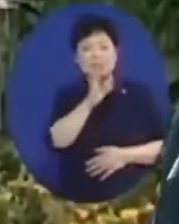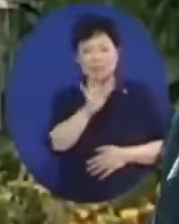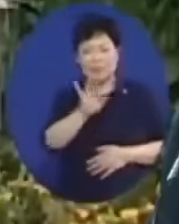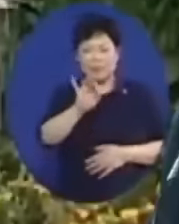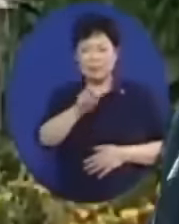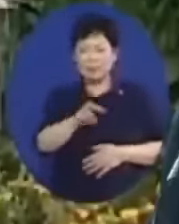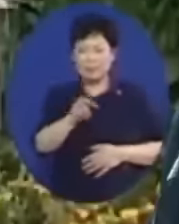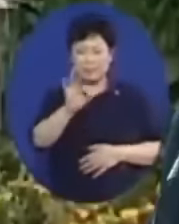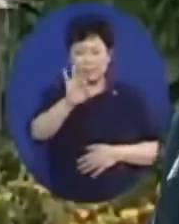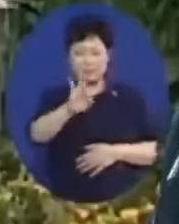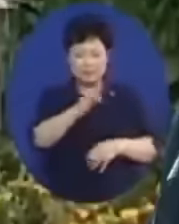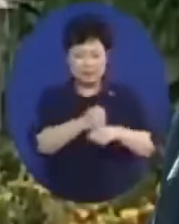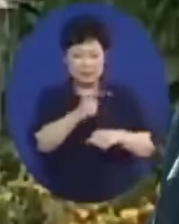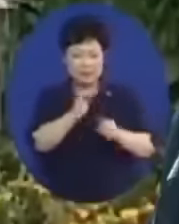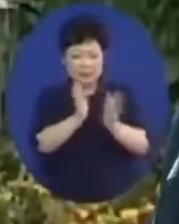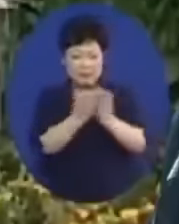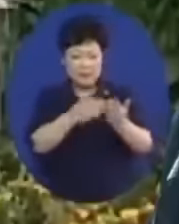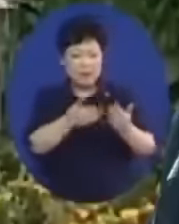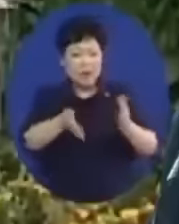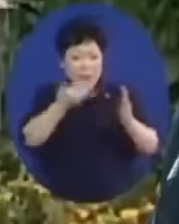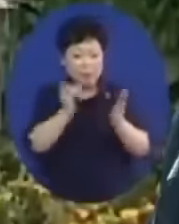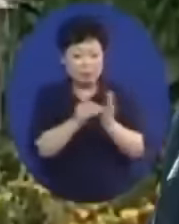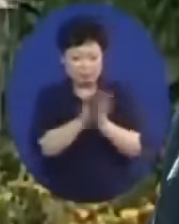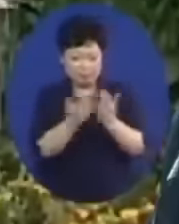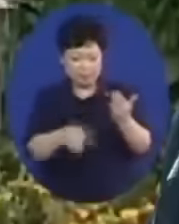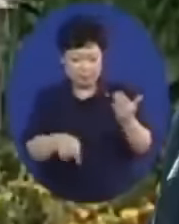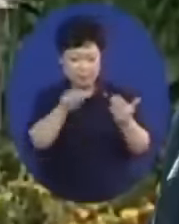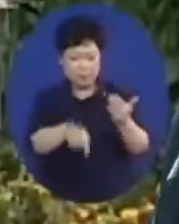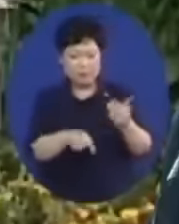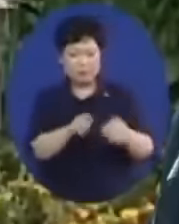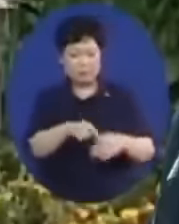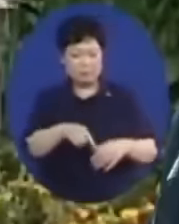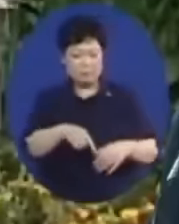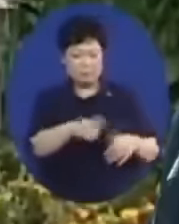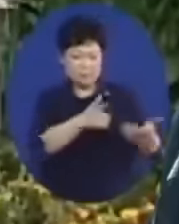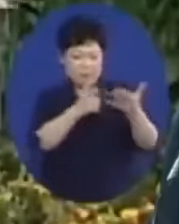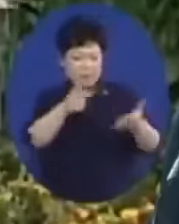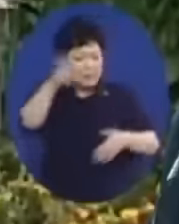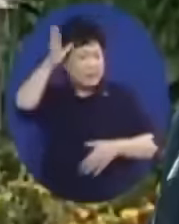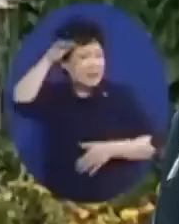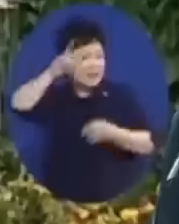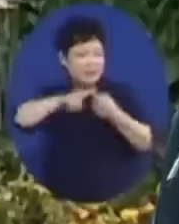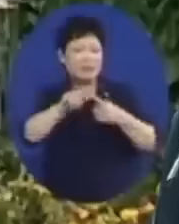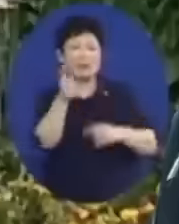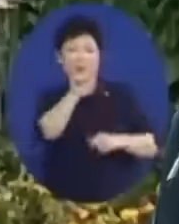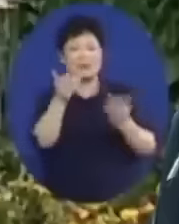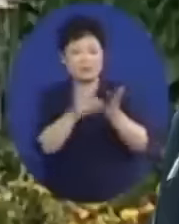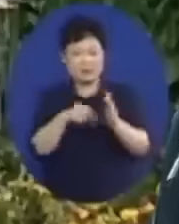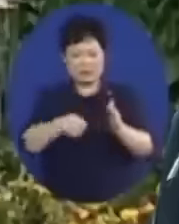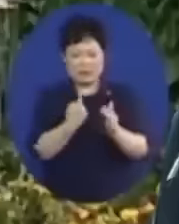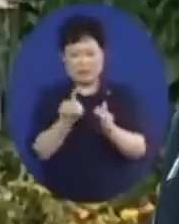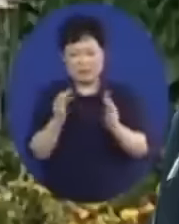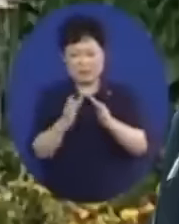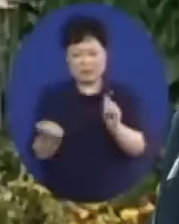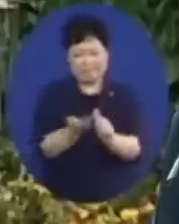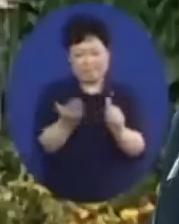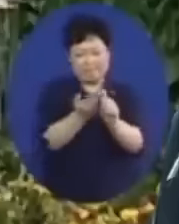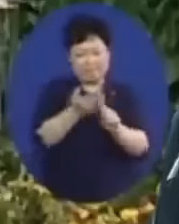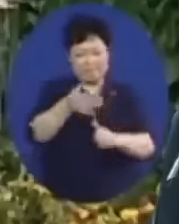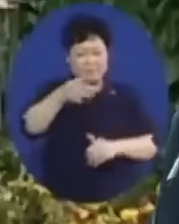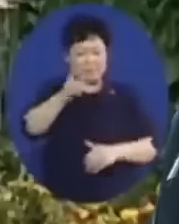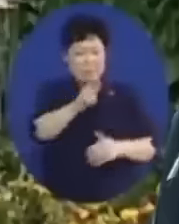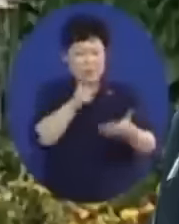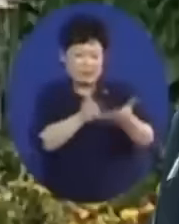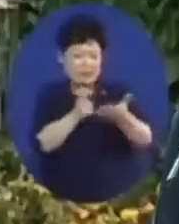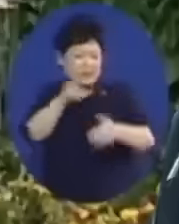피더슨은 이 책을 먹으라는 그 책에서 사냥개에 얽힌 일화를 소개했습니다. 어느 날 그 집에서 키우는 사냥개가